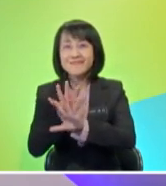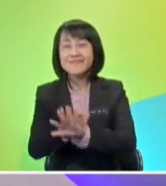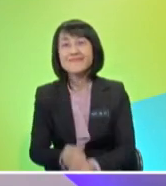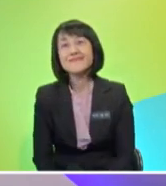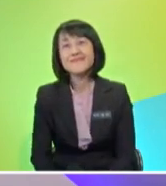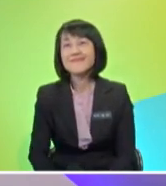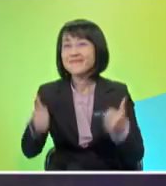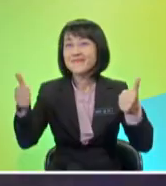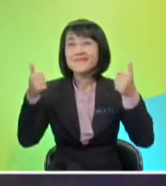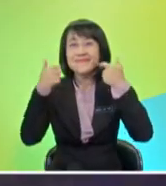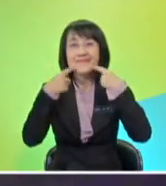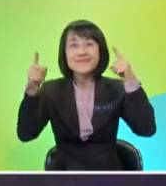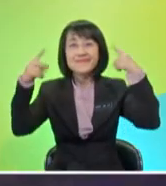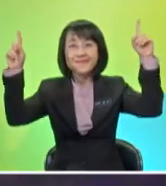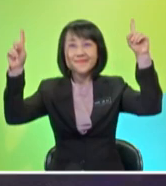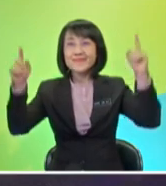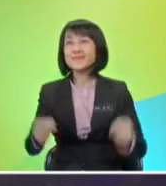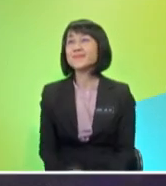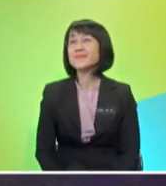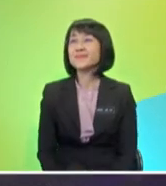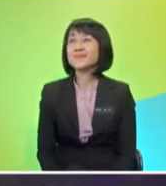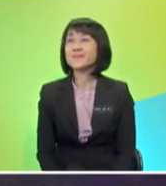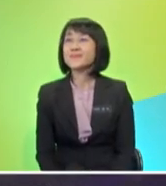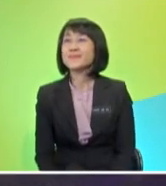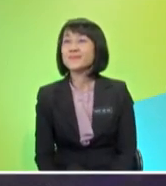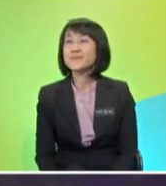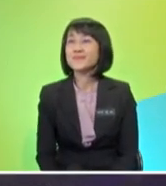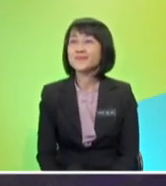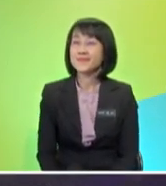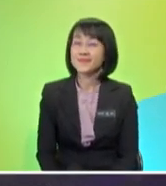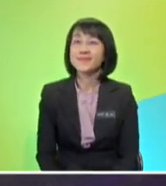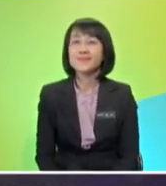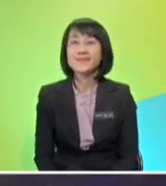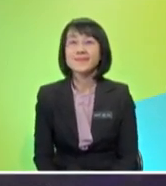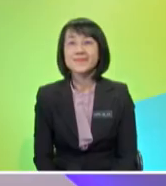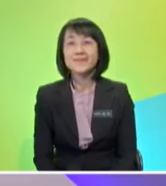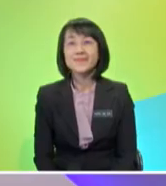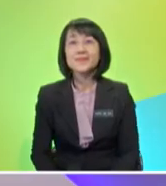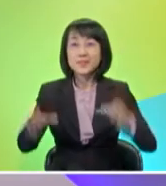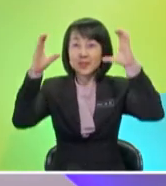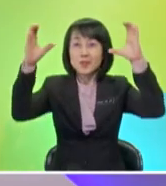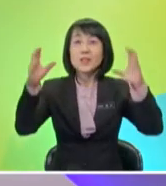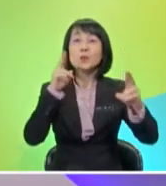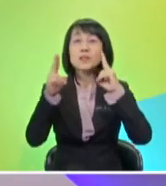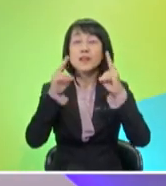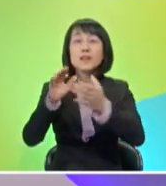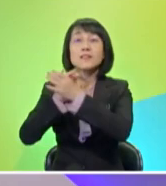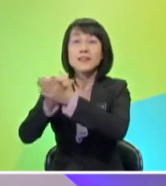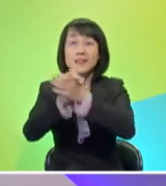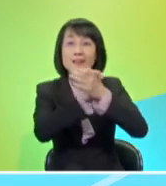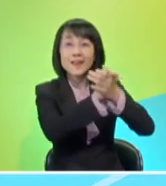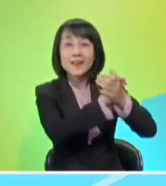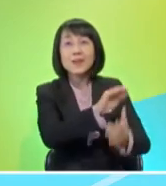Sangat cemerlang ya cikgu, dan mungkin untuk pentaksiran keseluruhan bagi murid-murid pada hari ini cikgu. Okey, cikgu nak ucapkan tahniah sebab